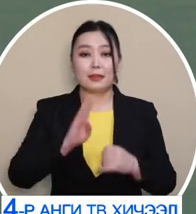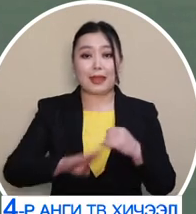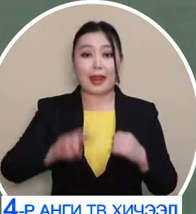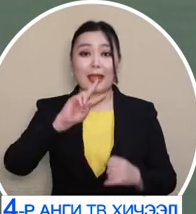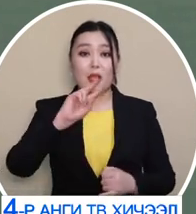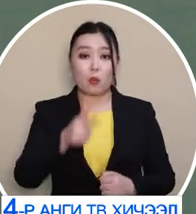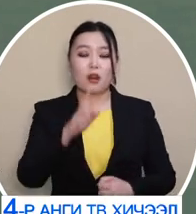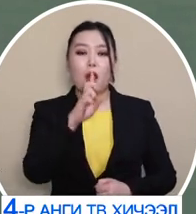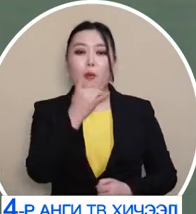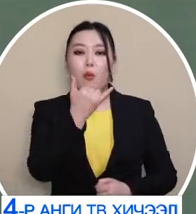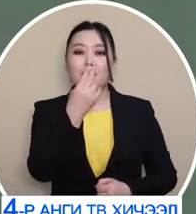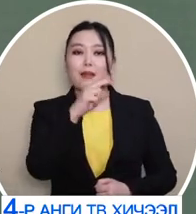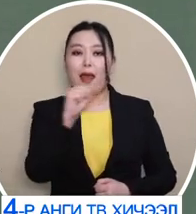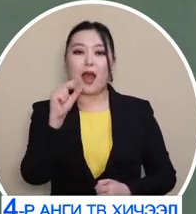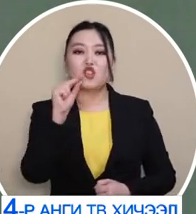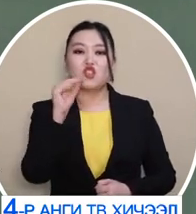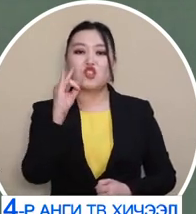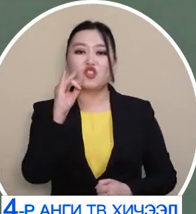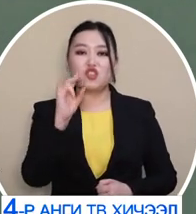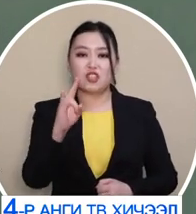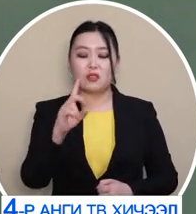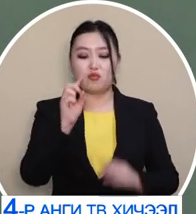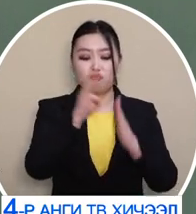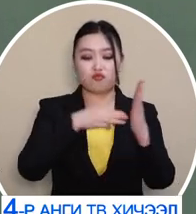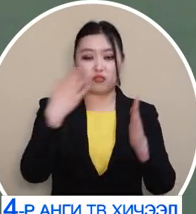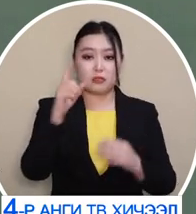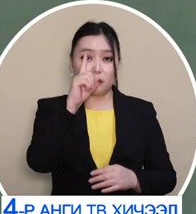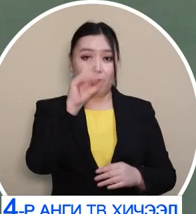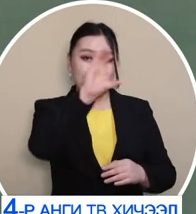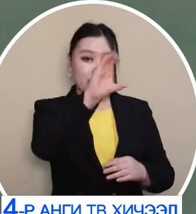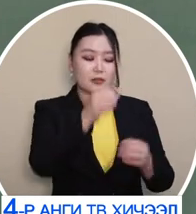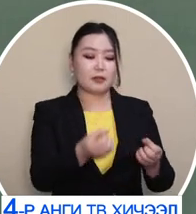будаачин гэсэн үг. Шүлгийн 1-р одогт гарч байгаа.